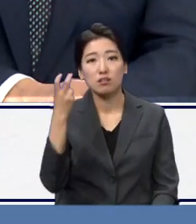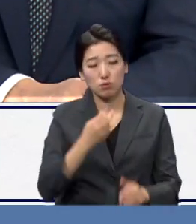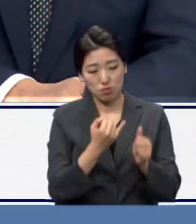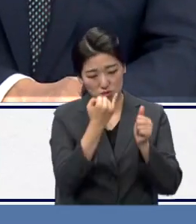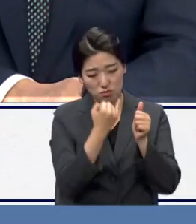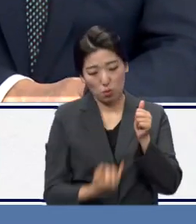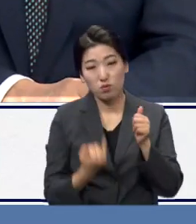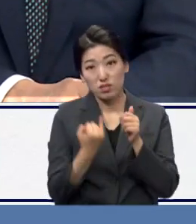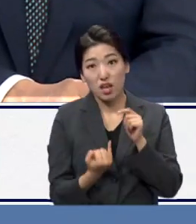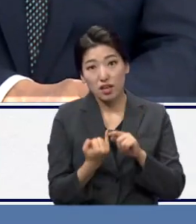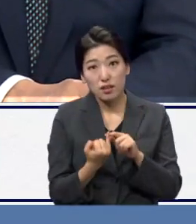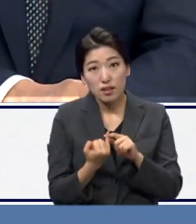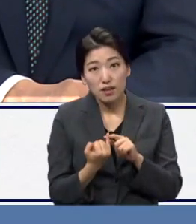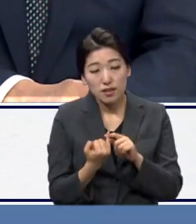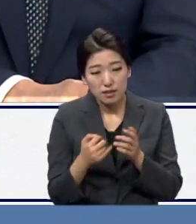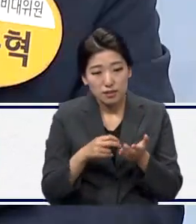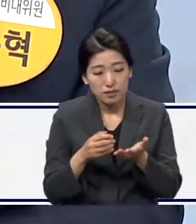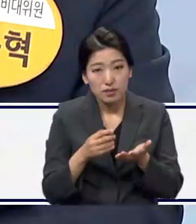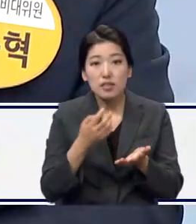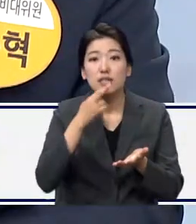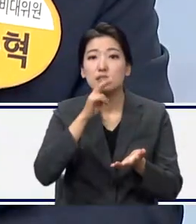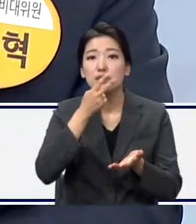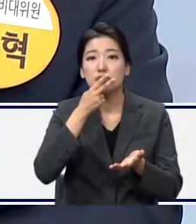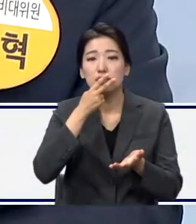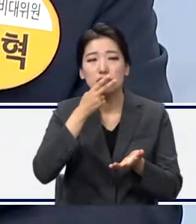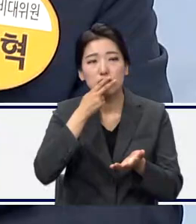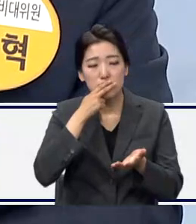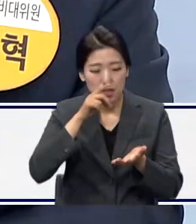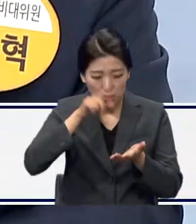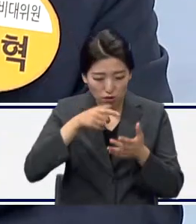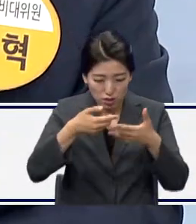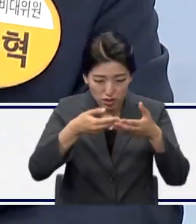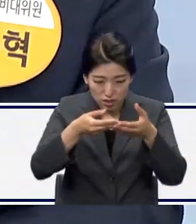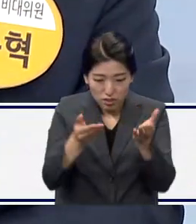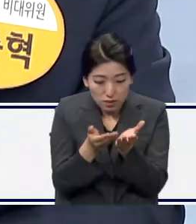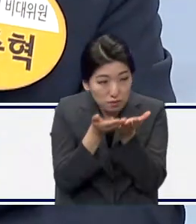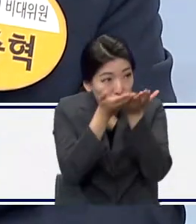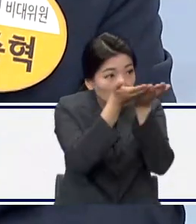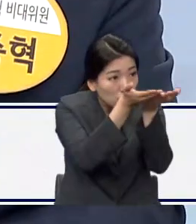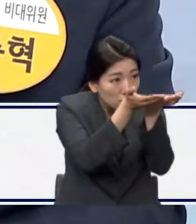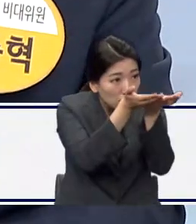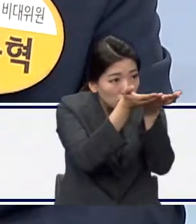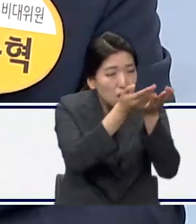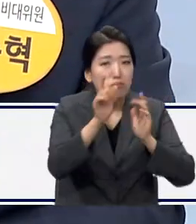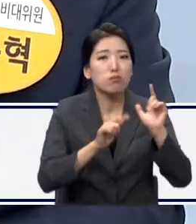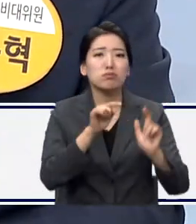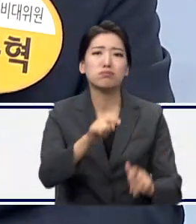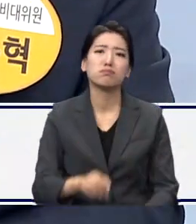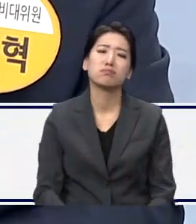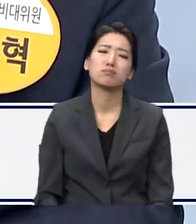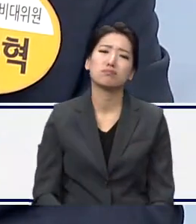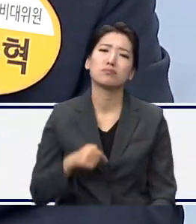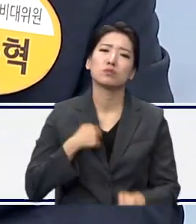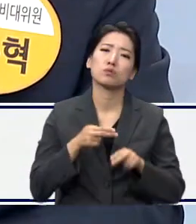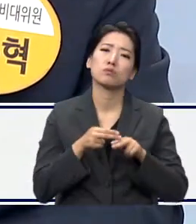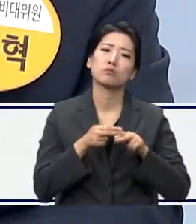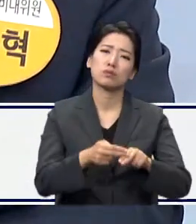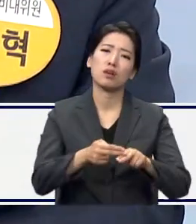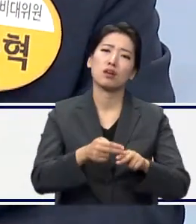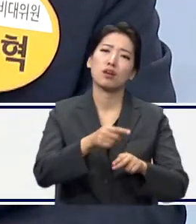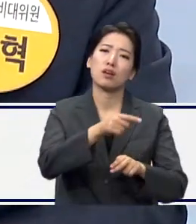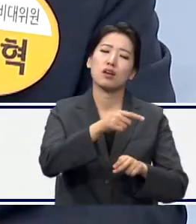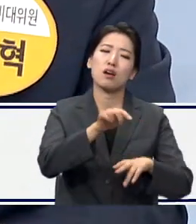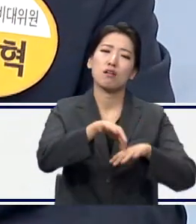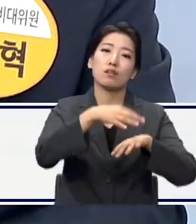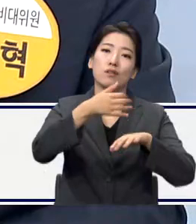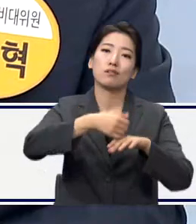이게 정상적인 국가에서 일반적인 국가에서 할 수 있는게 아니죠 전세계 어느 나라의 독재자 도 저렇게는 안 해요 저 그냥